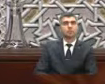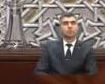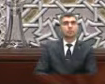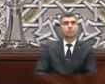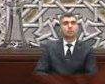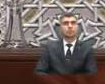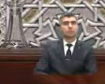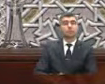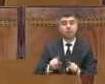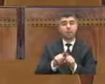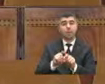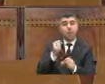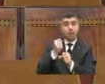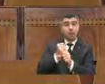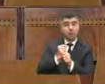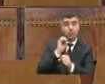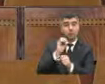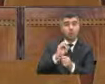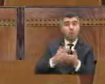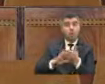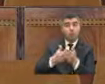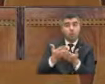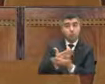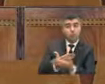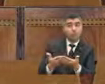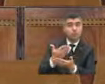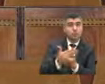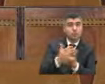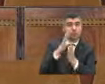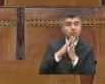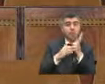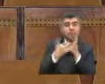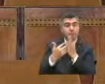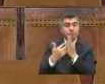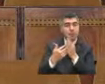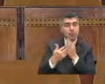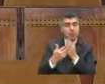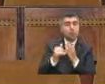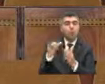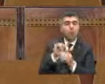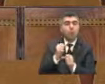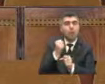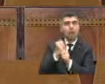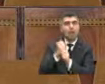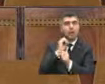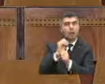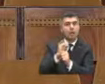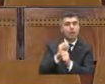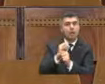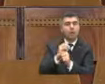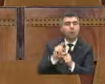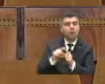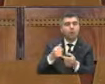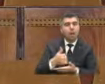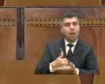الشغيله الصحيه هي اللي غتطبق بكل فئاتها، هي اللي غتطبق هذا المخطط، ماذا تنهون فعله لها